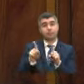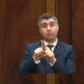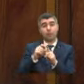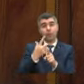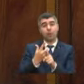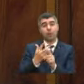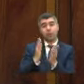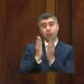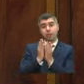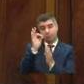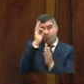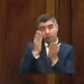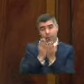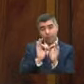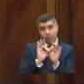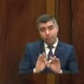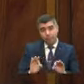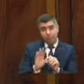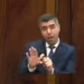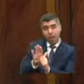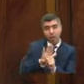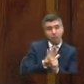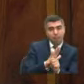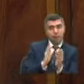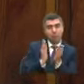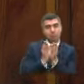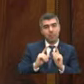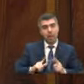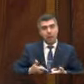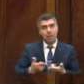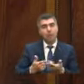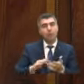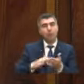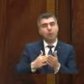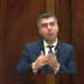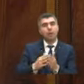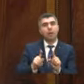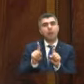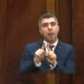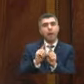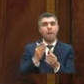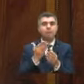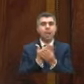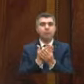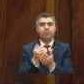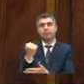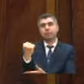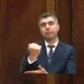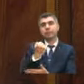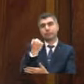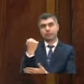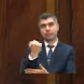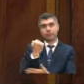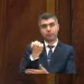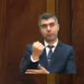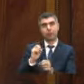المدرسي، محاربة الاكتظاظ في المدارس، هذا واحد الملف اللي فيه تأخرات التي